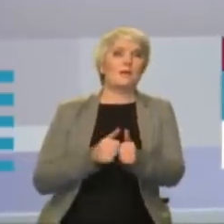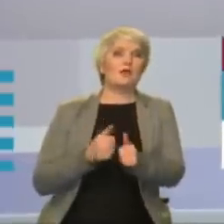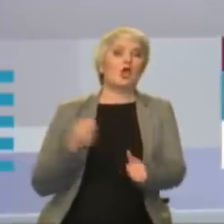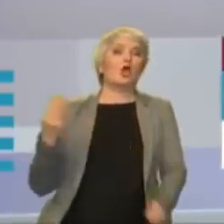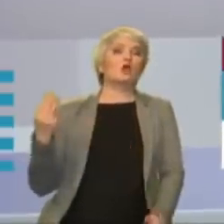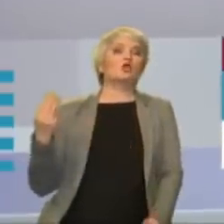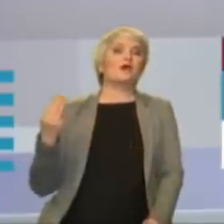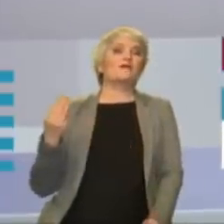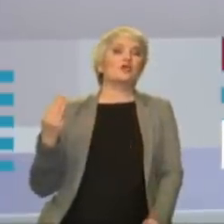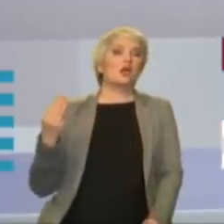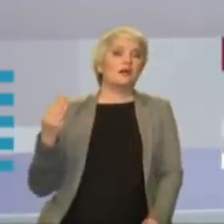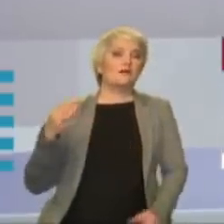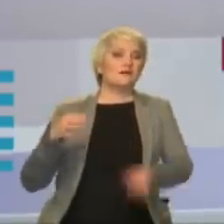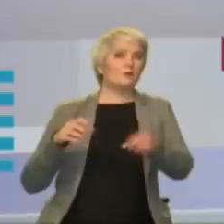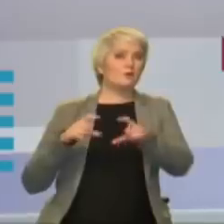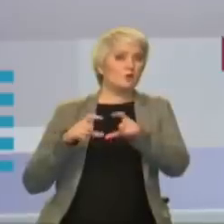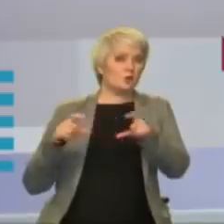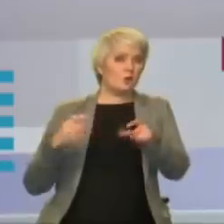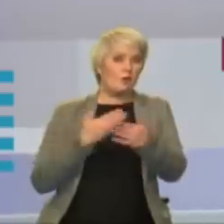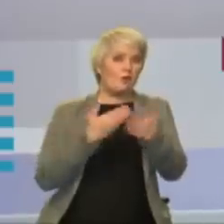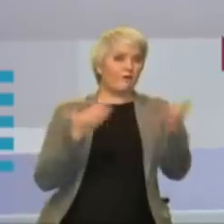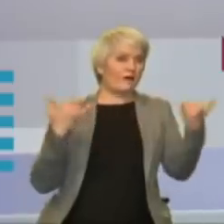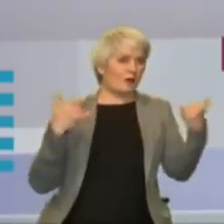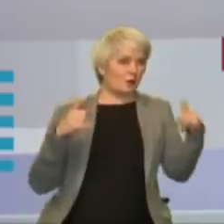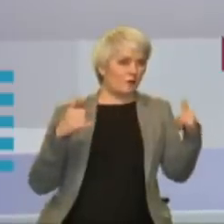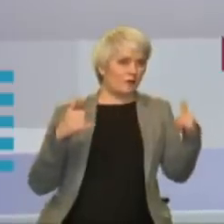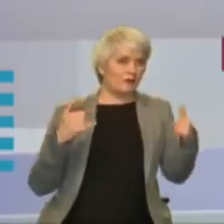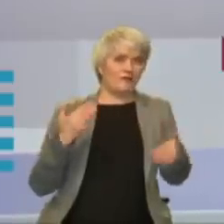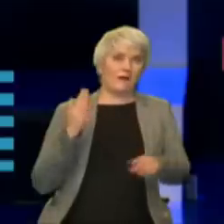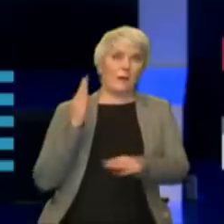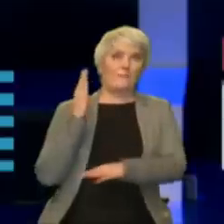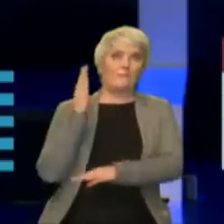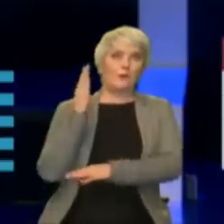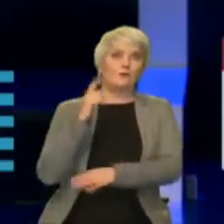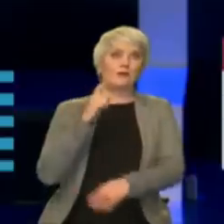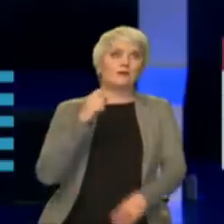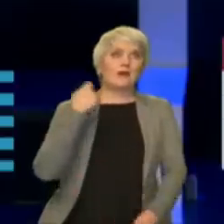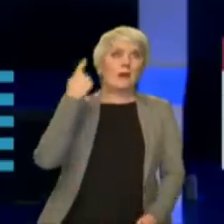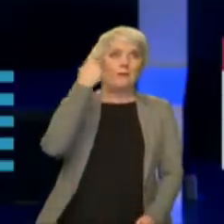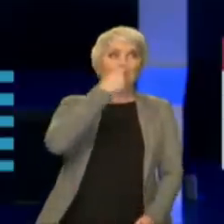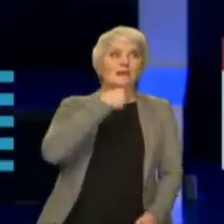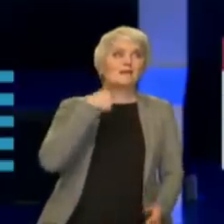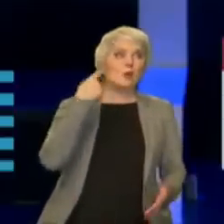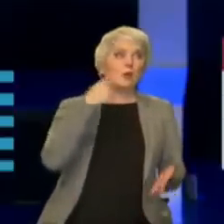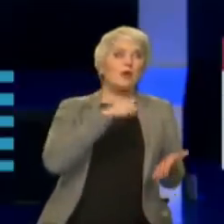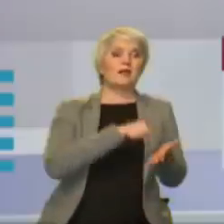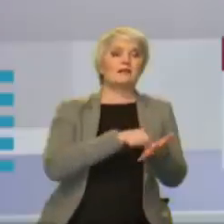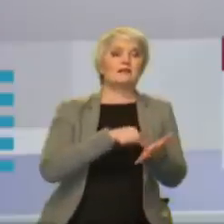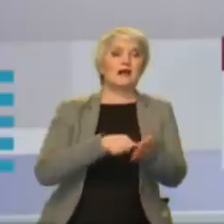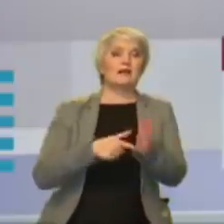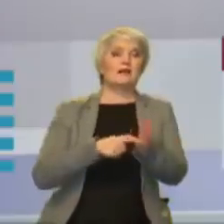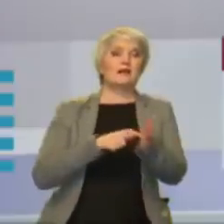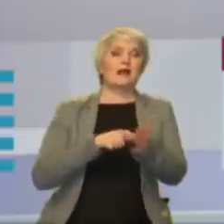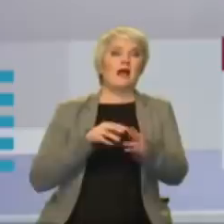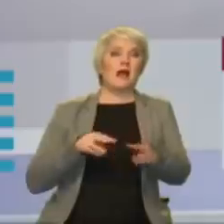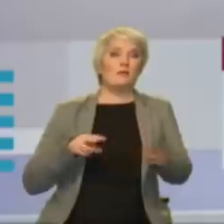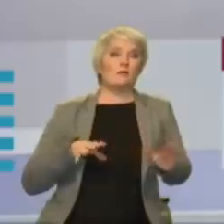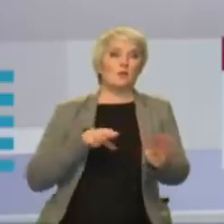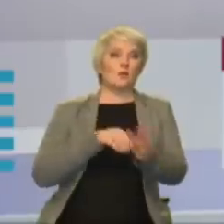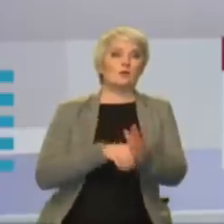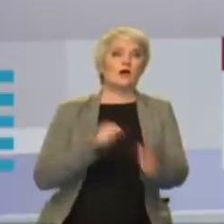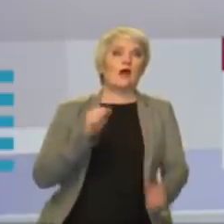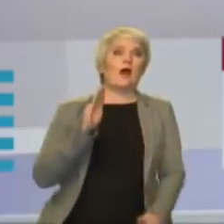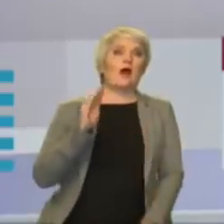Підласа дивувалася. Я нагадаю, що ви проголосували за персональний склад Кабміну в складі з Арсеном Аваковим. Я також